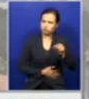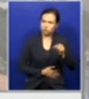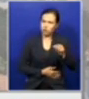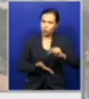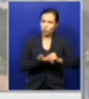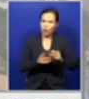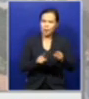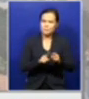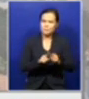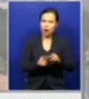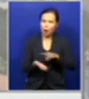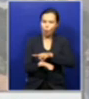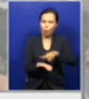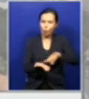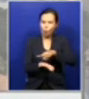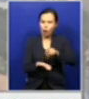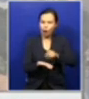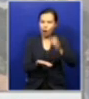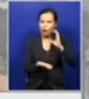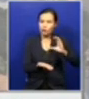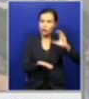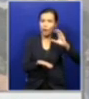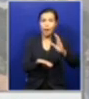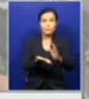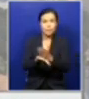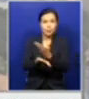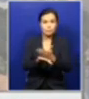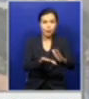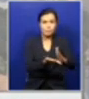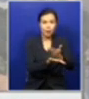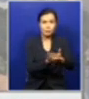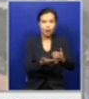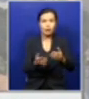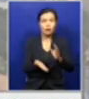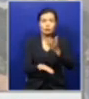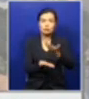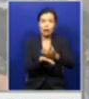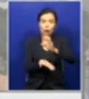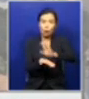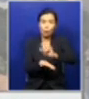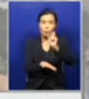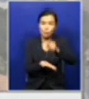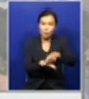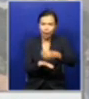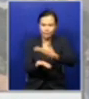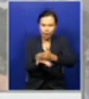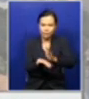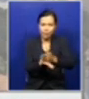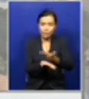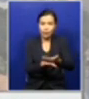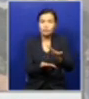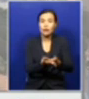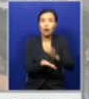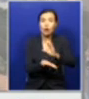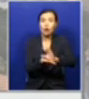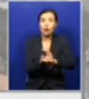ปล่าให้รัฐบาลเพื่อแบ่งเค้กงบประมาณกันหรือไม่ขออนุญาตนำสไลด์ลงนะคะโด